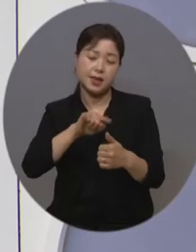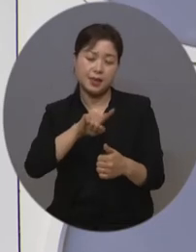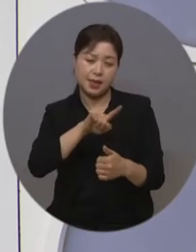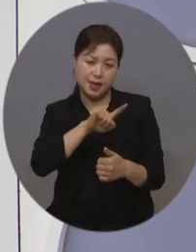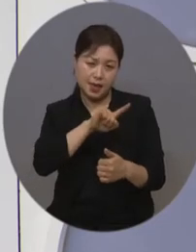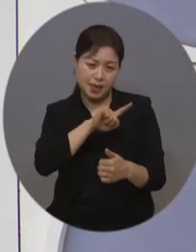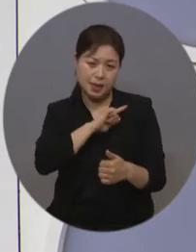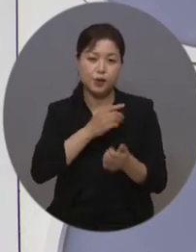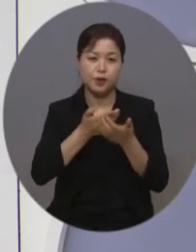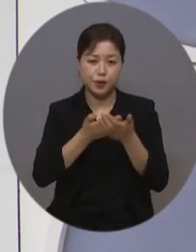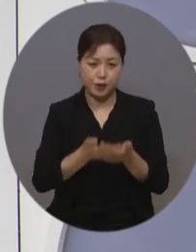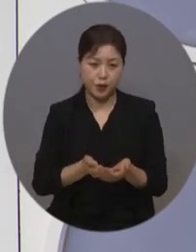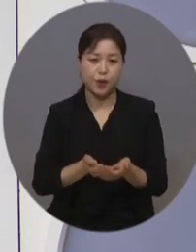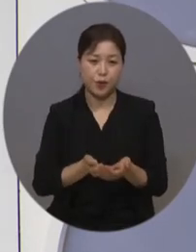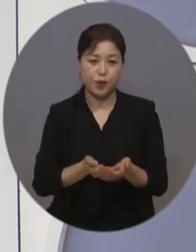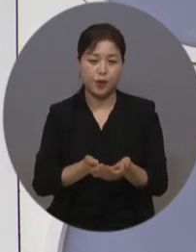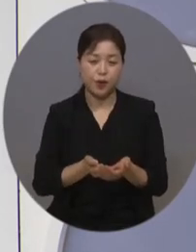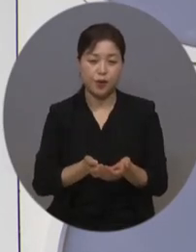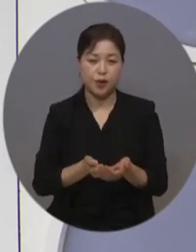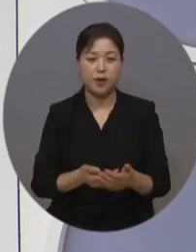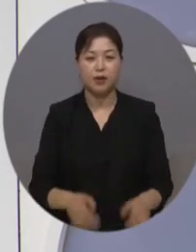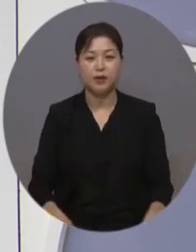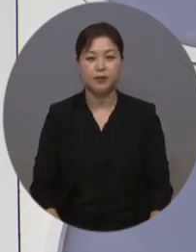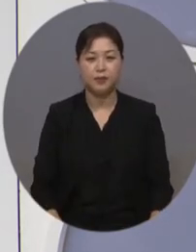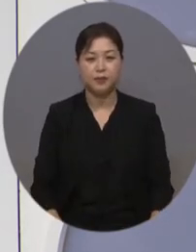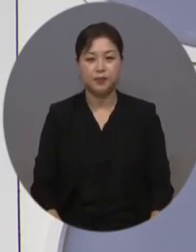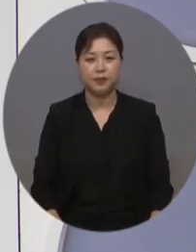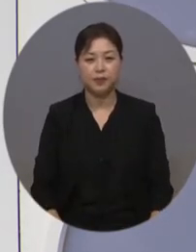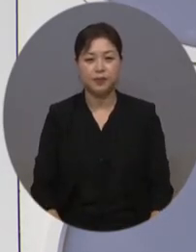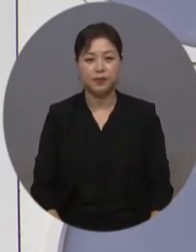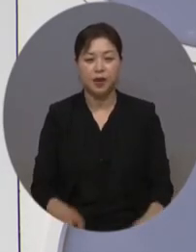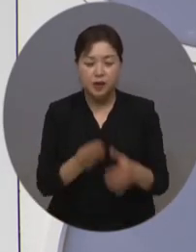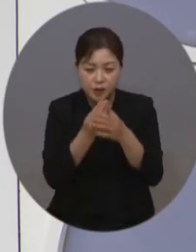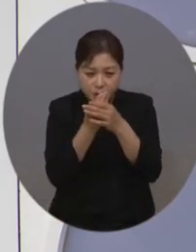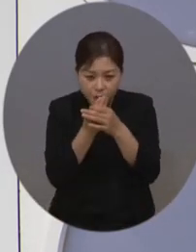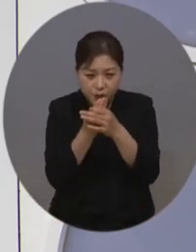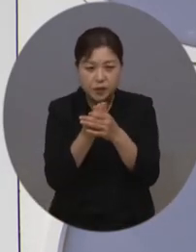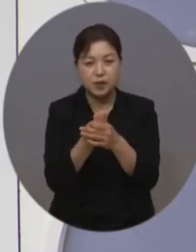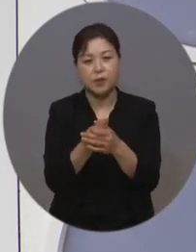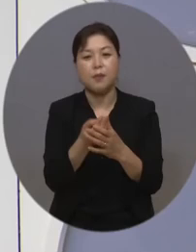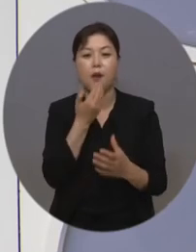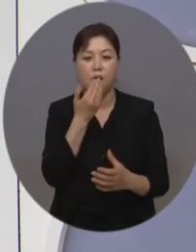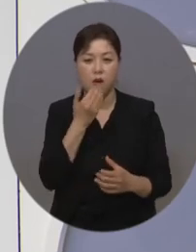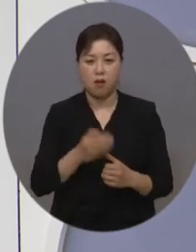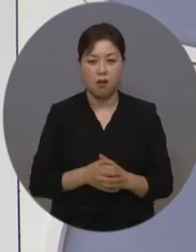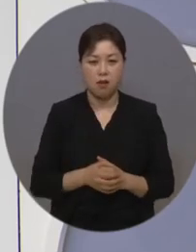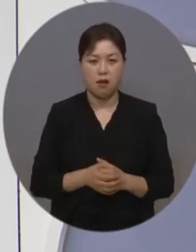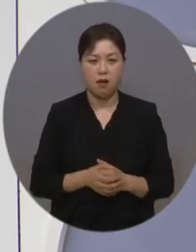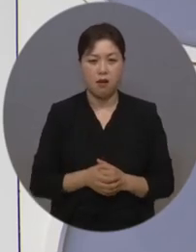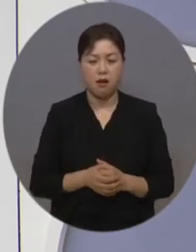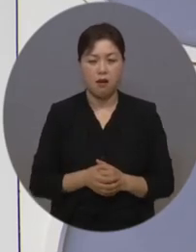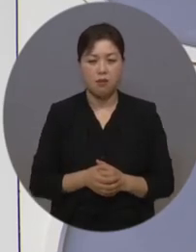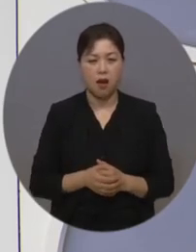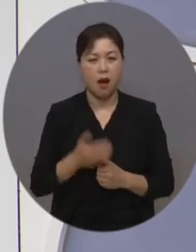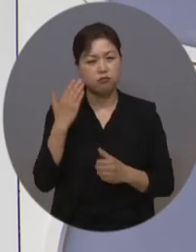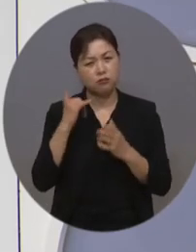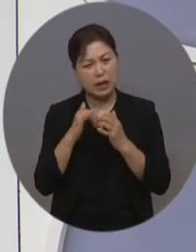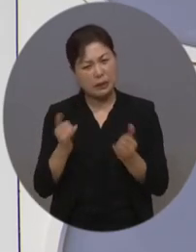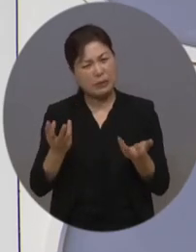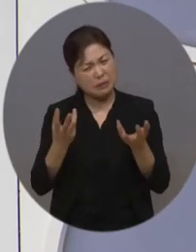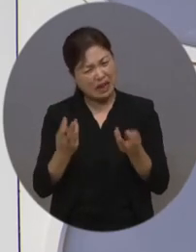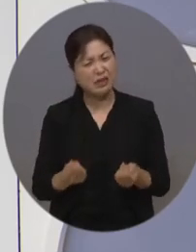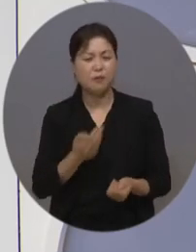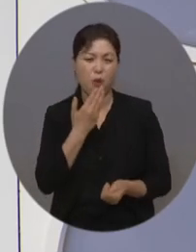해도 가장 중요한 그런 분위기입니다. 그리고 소식을 해야 돼요. 우리가 확실히 이제 많이 먹습니다. 이제 그런